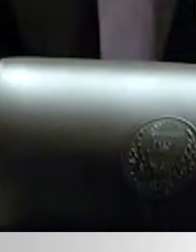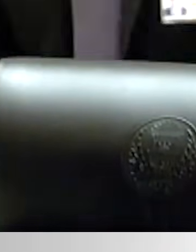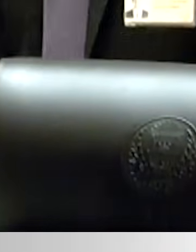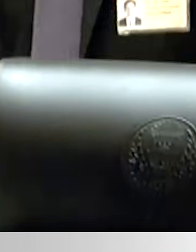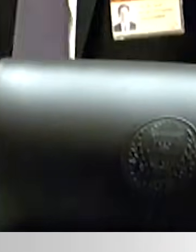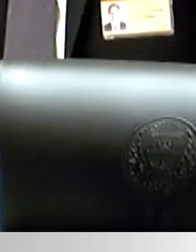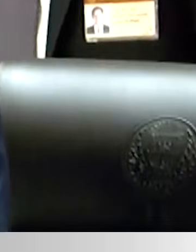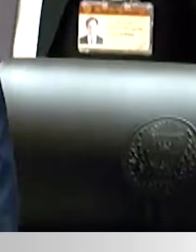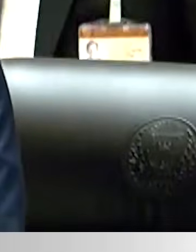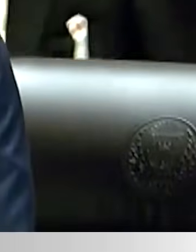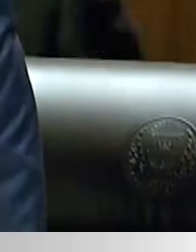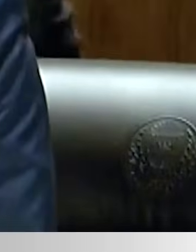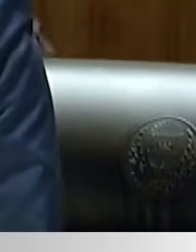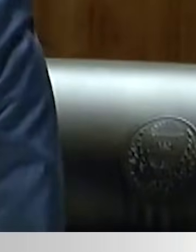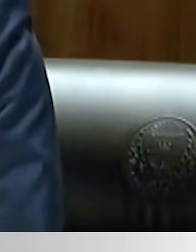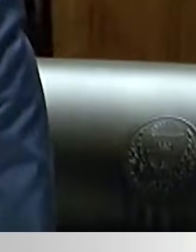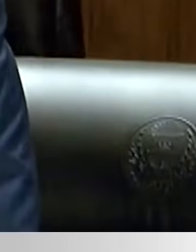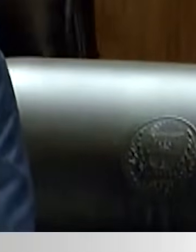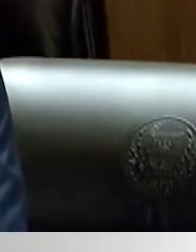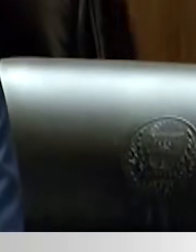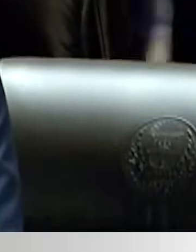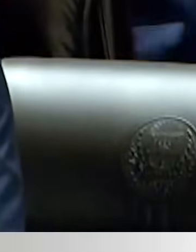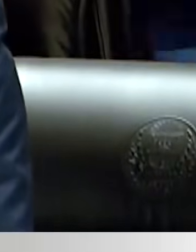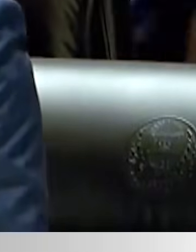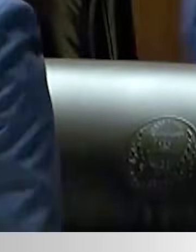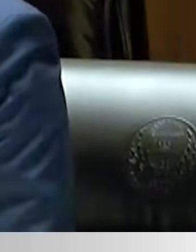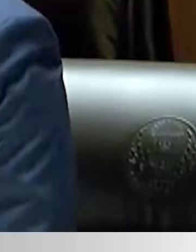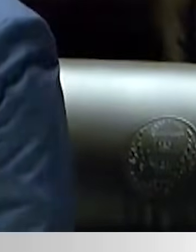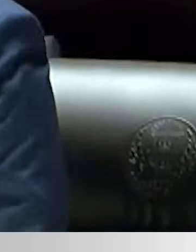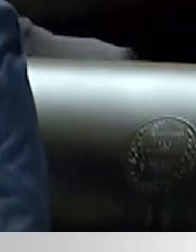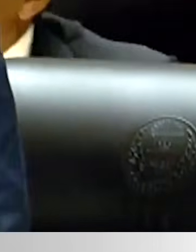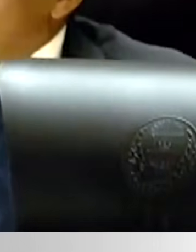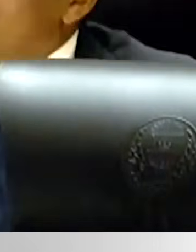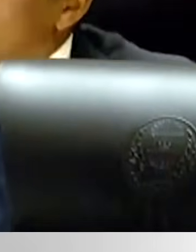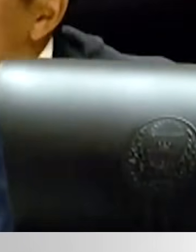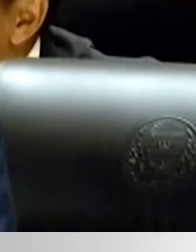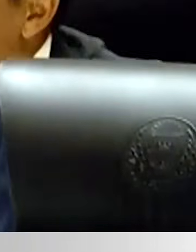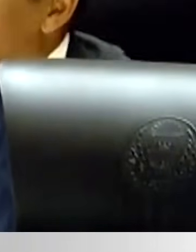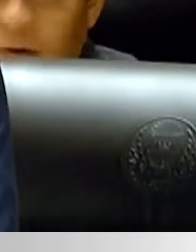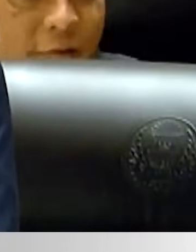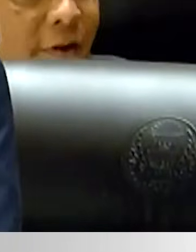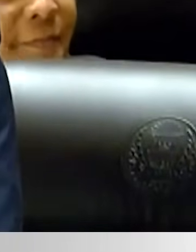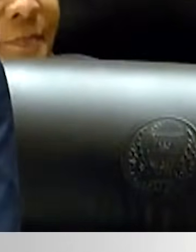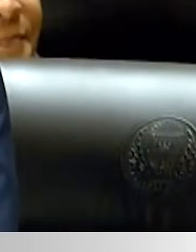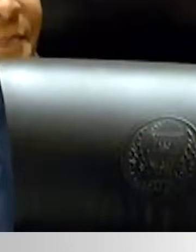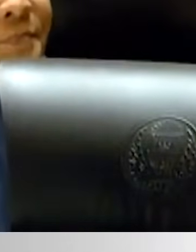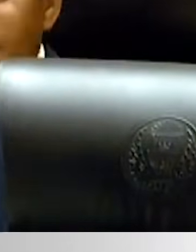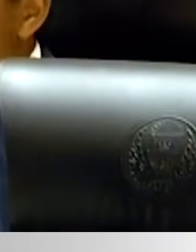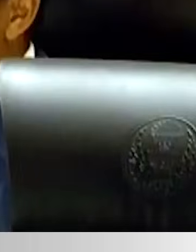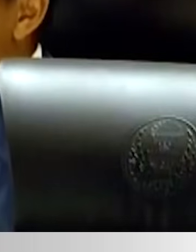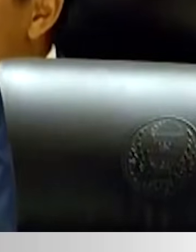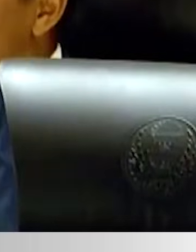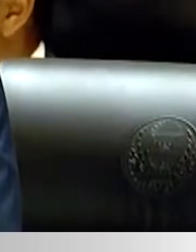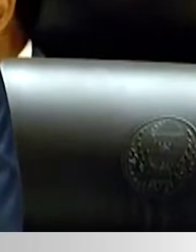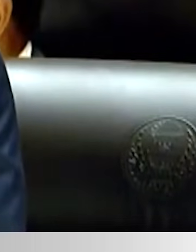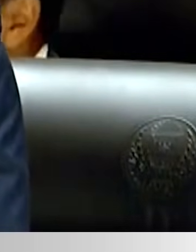ไม่ให้น้ำหนักด้านสิ่งแวดล้อมงบไม่กระจายสู่ท้องถิ่นส่วนใหญ่ถูกจัดสรรไว้ที่ส่วนกลางและภูมิภาคแต่องค์กรปกครองส่วนท้องถิ่นเ